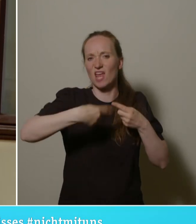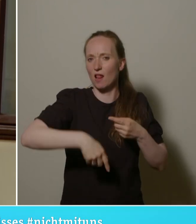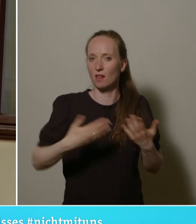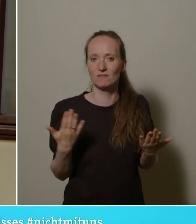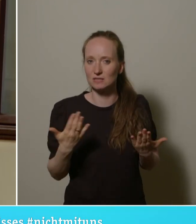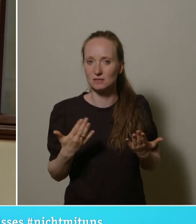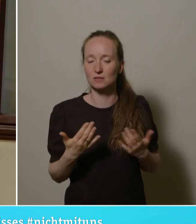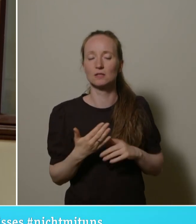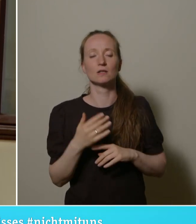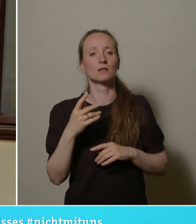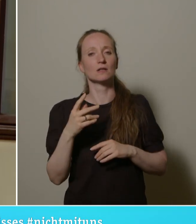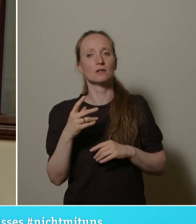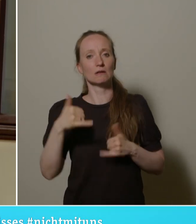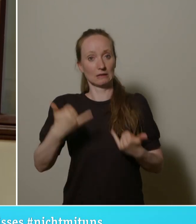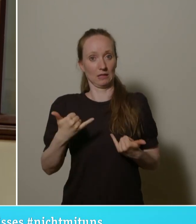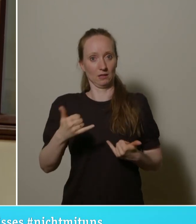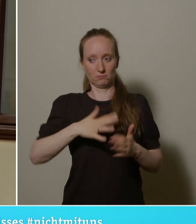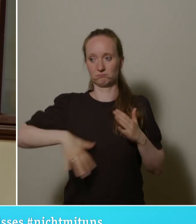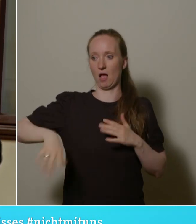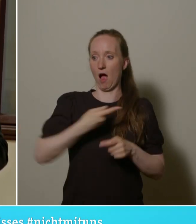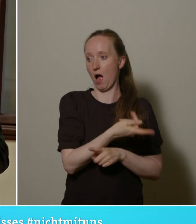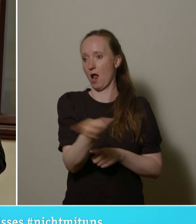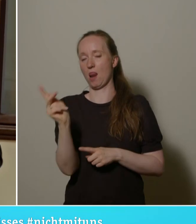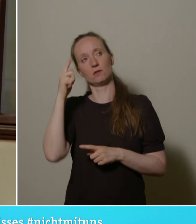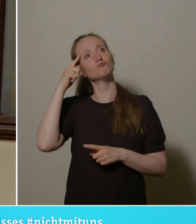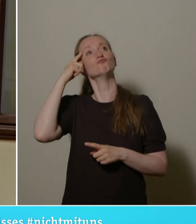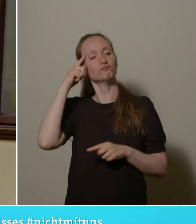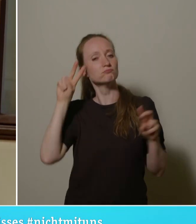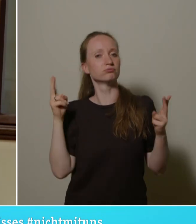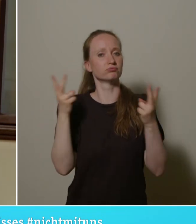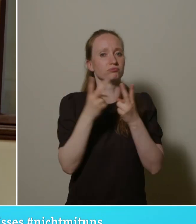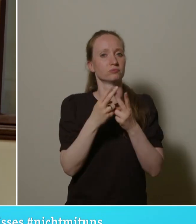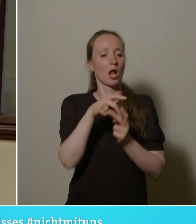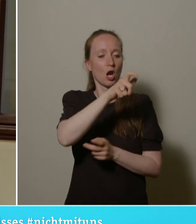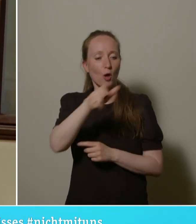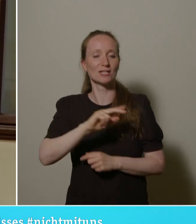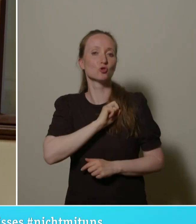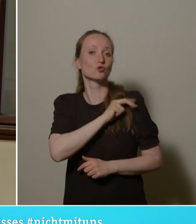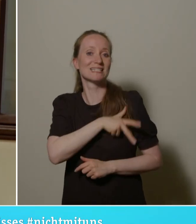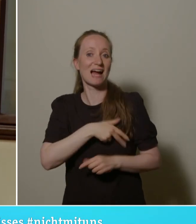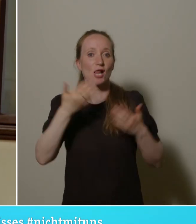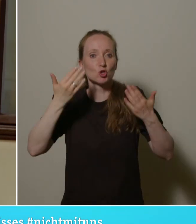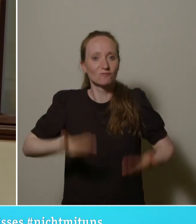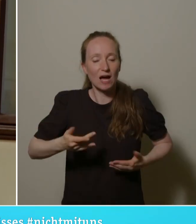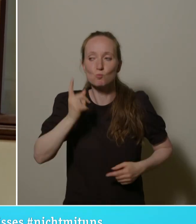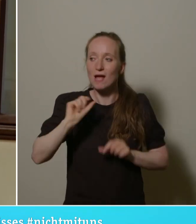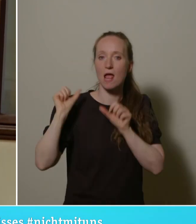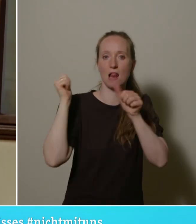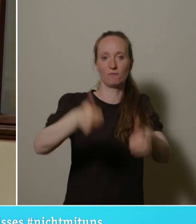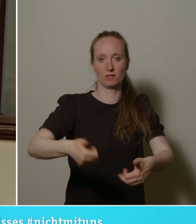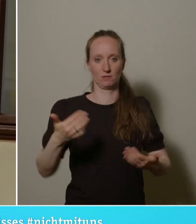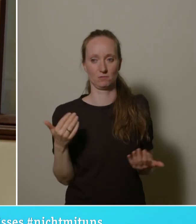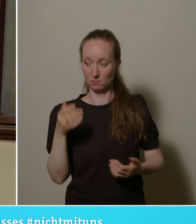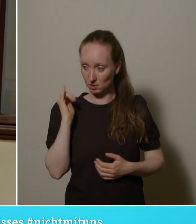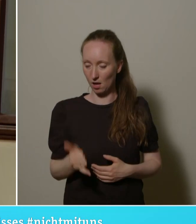glaube, es herrscht hier ziemliche Einheit, dass man den sozial Schwachen helfen soll und helfen muss. Und da ist